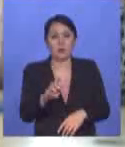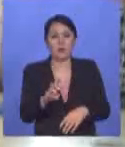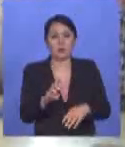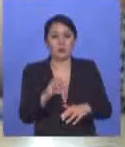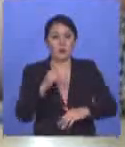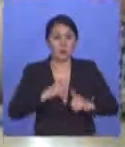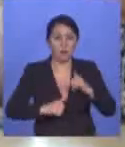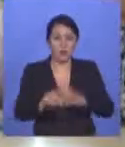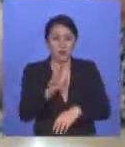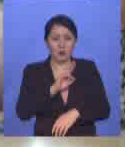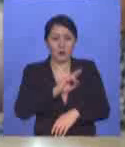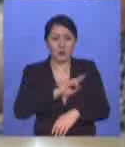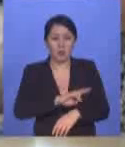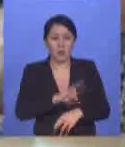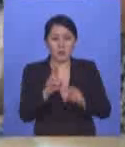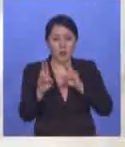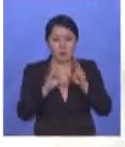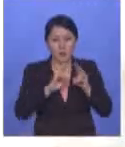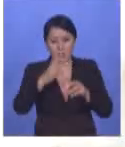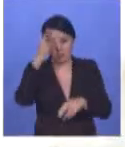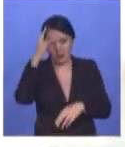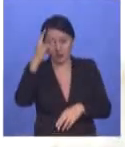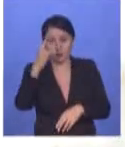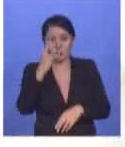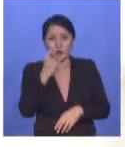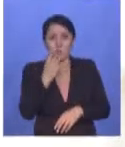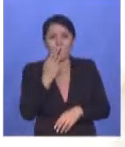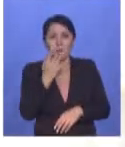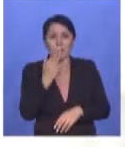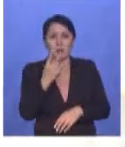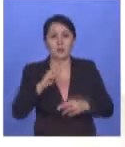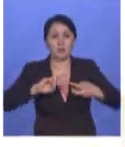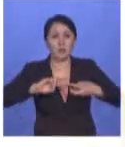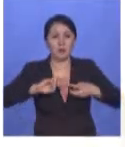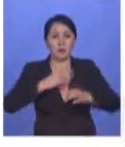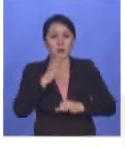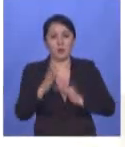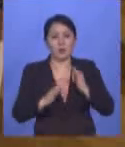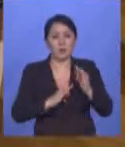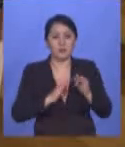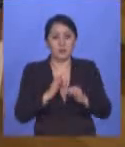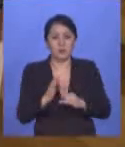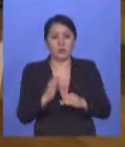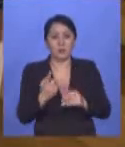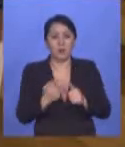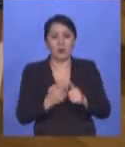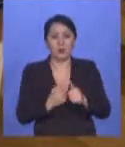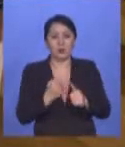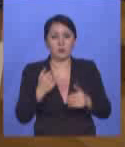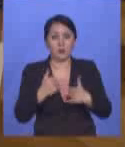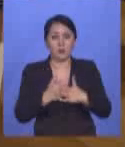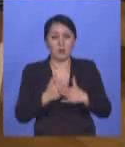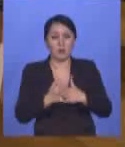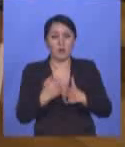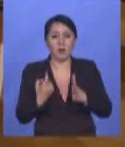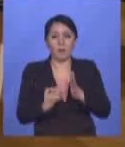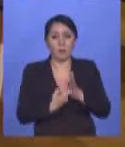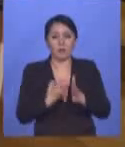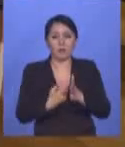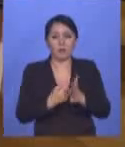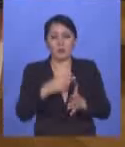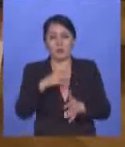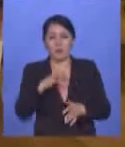мұғалім қатысты. Жиын барысында қазақ тілі мен әдебиетін оқытудағы мәселелер талқыланды. Аталмыш іс-шара бұған дейін Қарағанды және